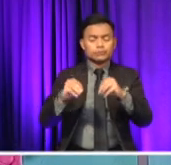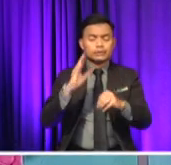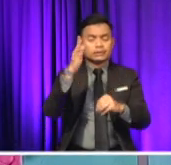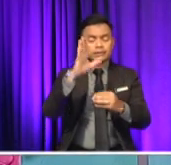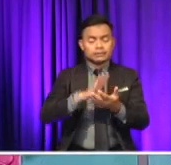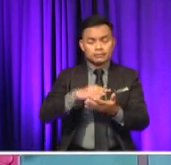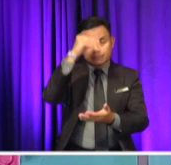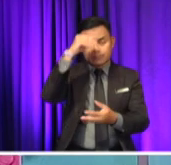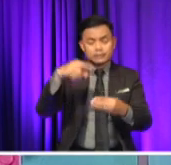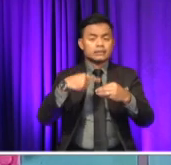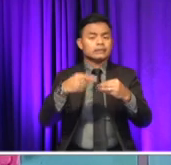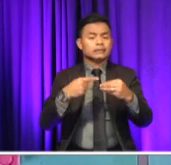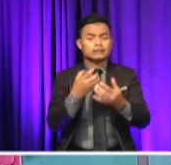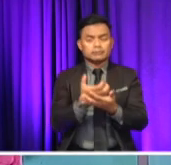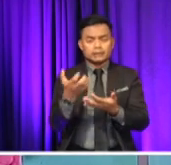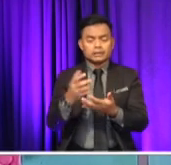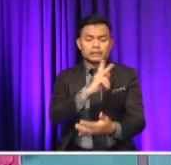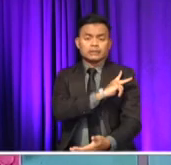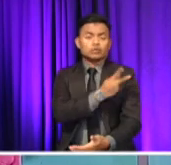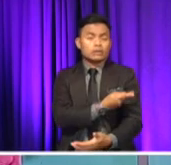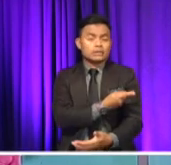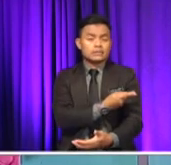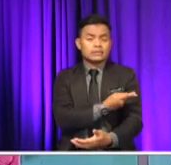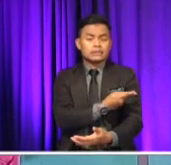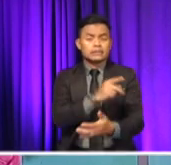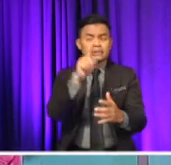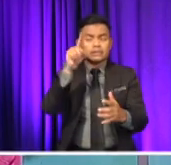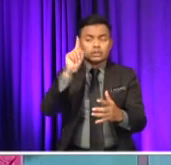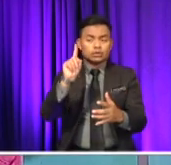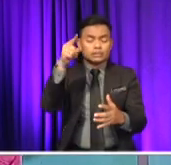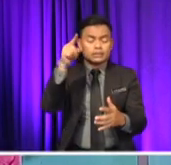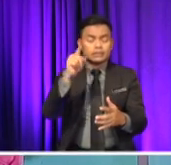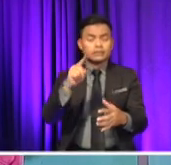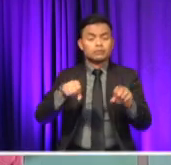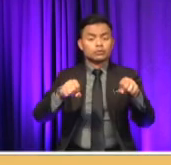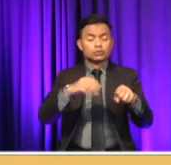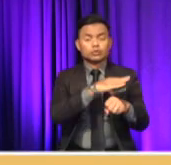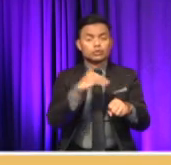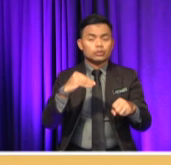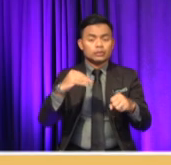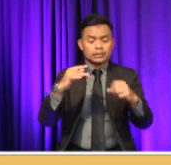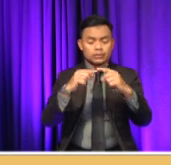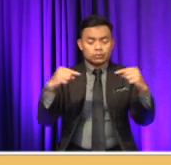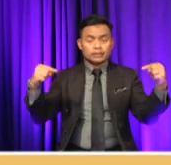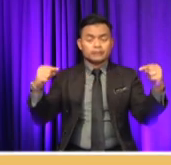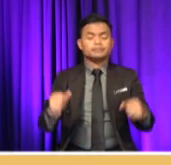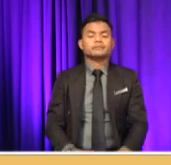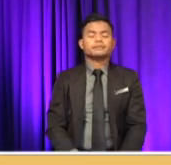kuasa Swiss moto penyambung dan Wahyu dalam tajuk pegangan kuasa belajar